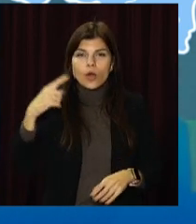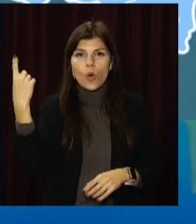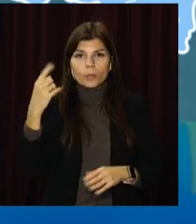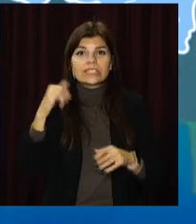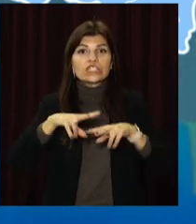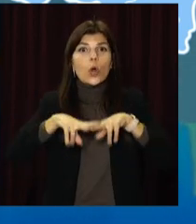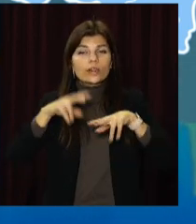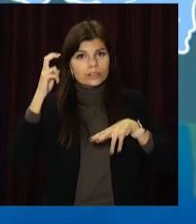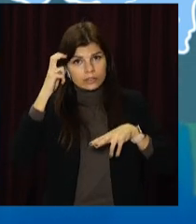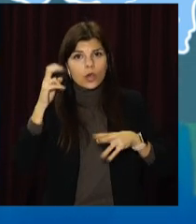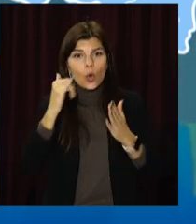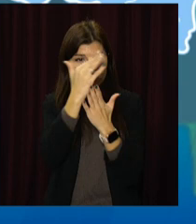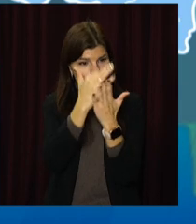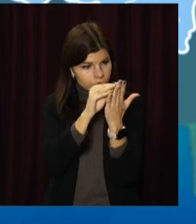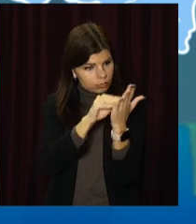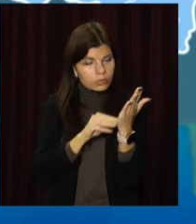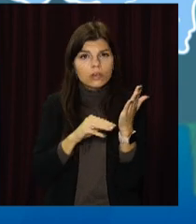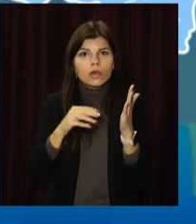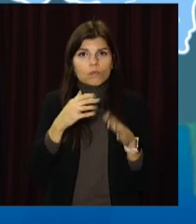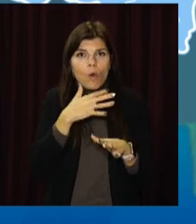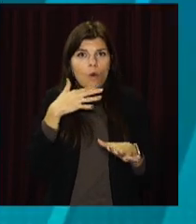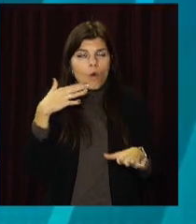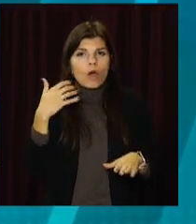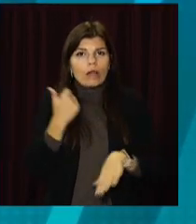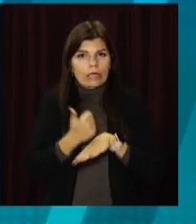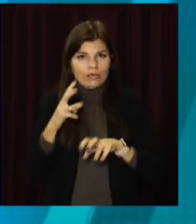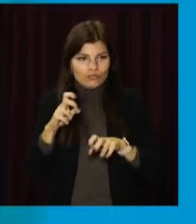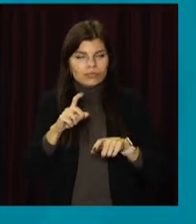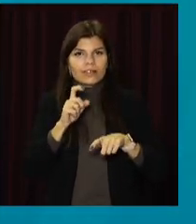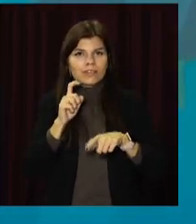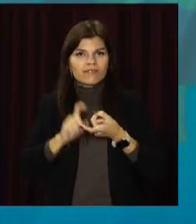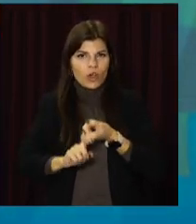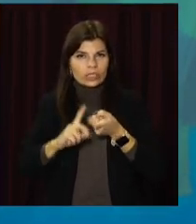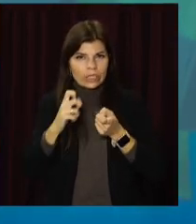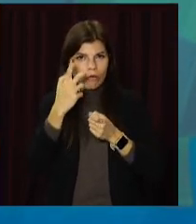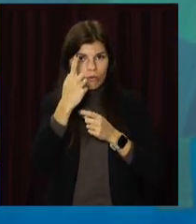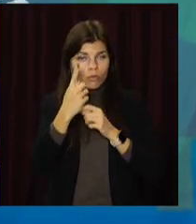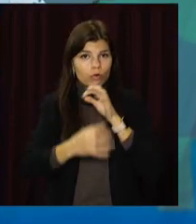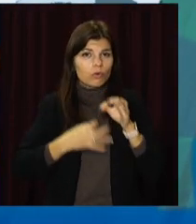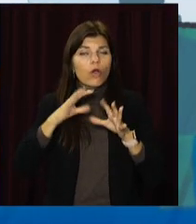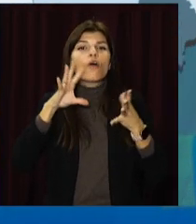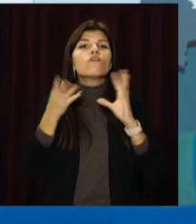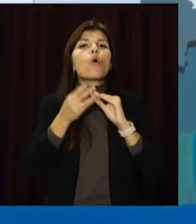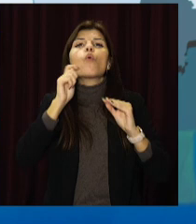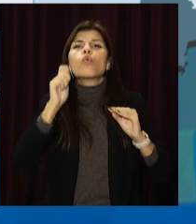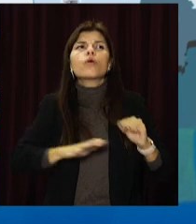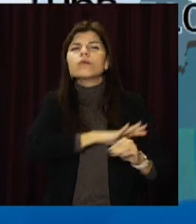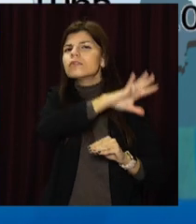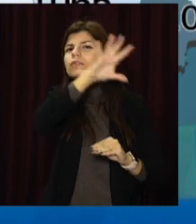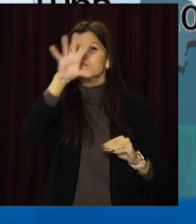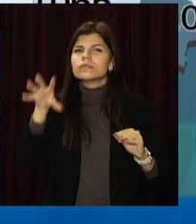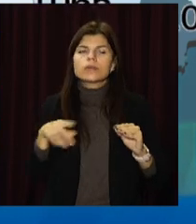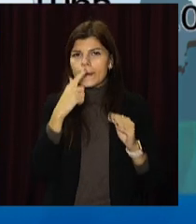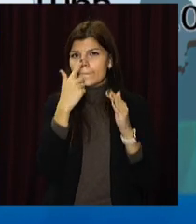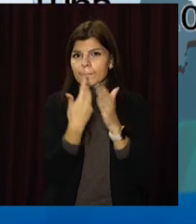та столицею у списку регіонів антилідерів за кількістю нових інфікованих за добу. Загалом в Україні корону